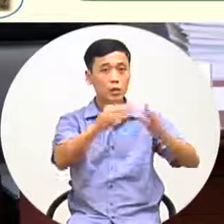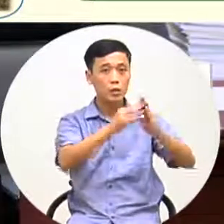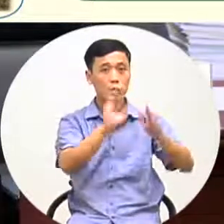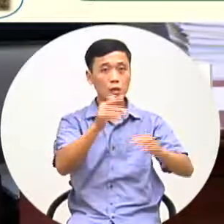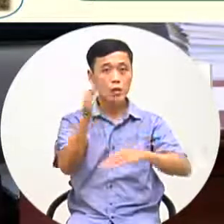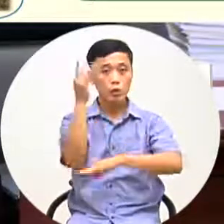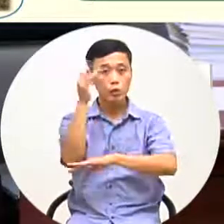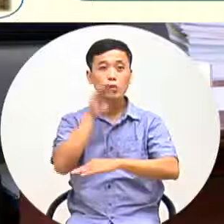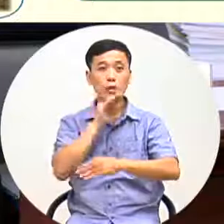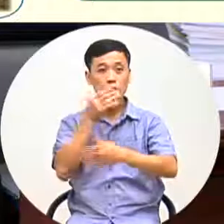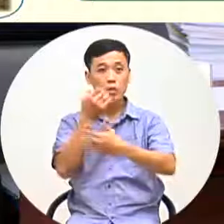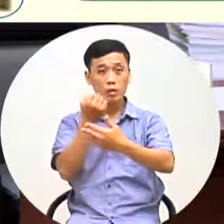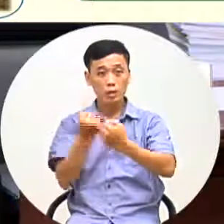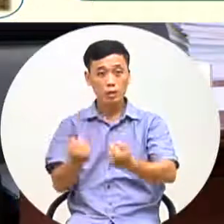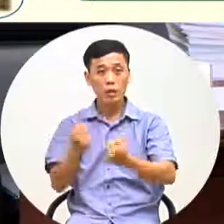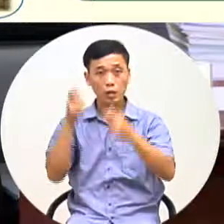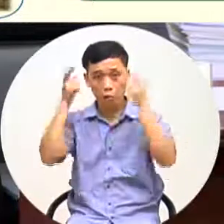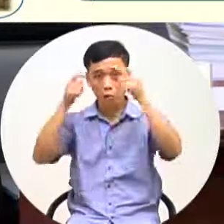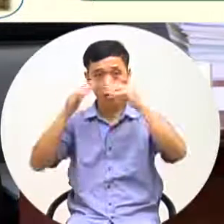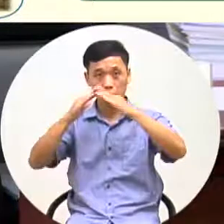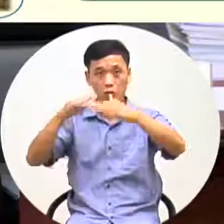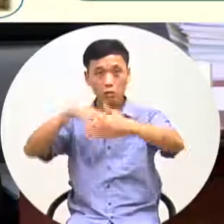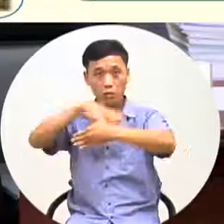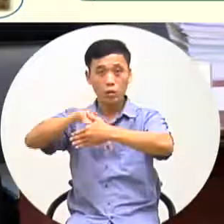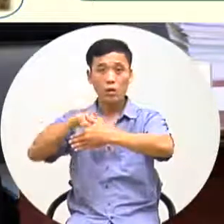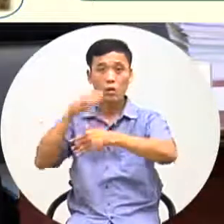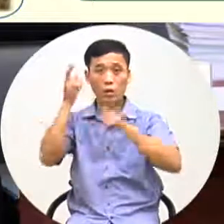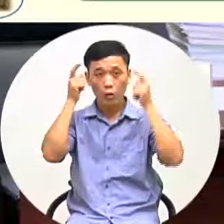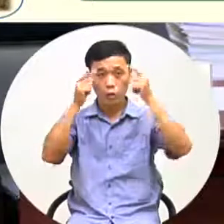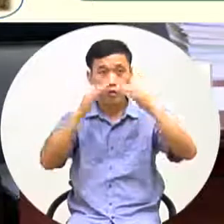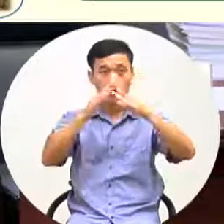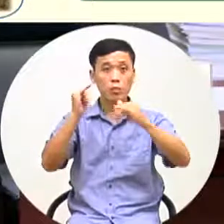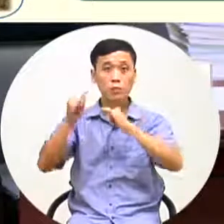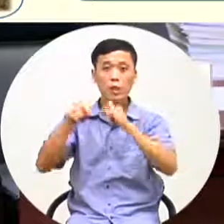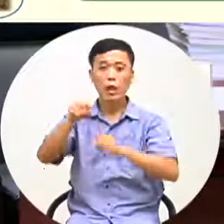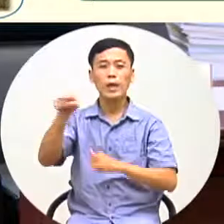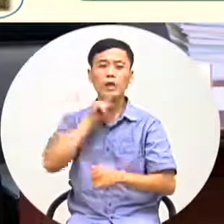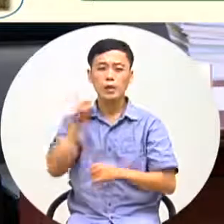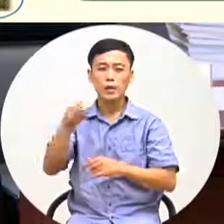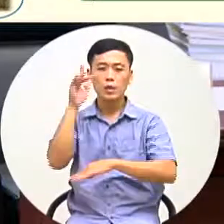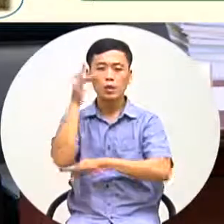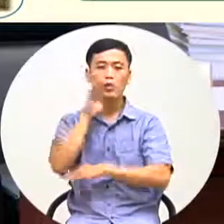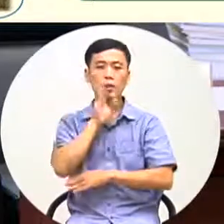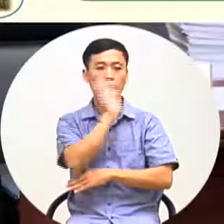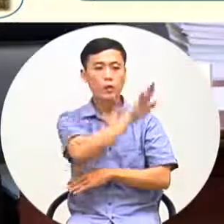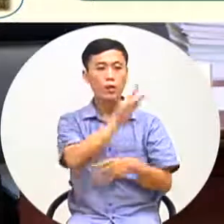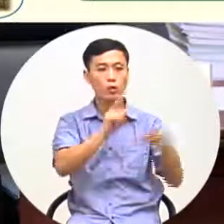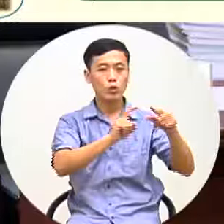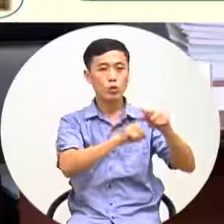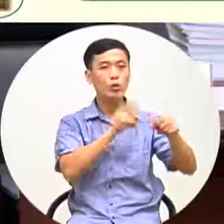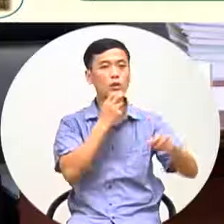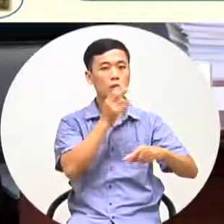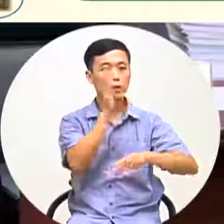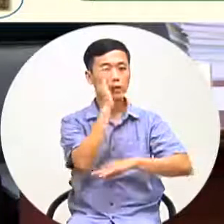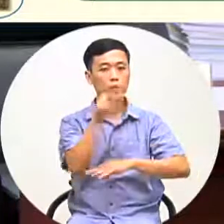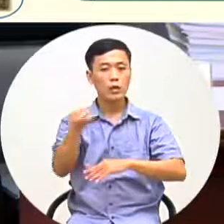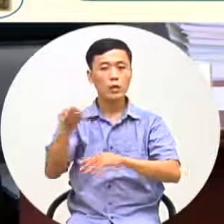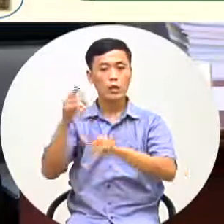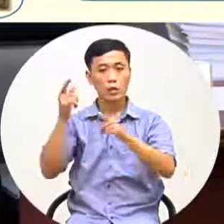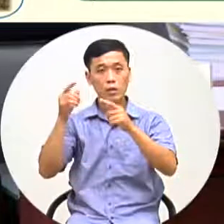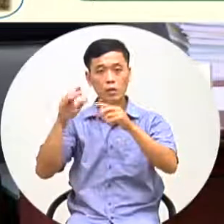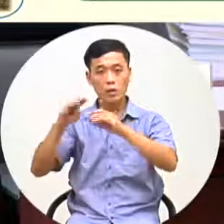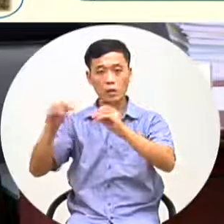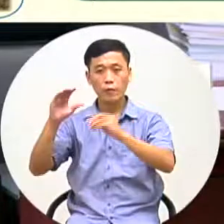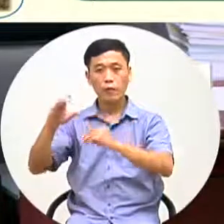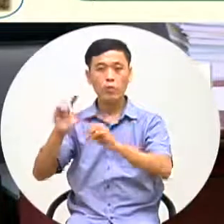一样，所有的高雄市民也不会说啊，那个树是中央的，不是地方的，刚好起名的呀，那公不会嘛，对不对？所